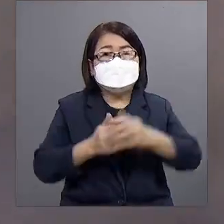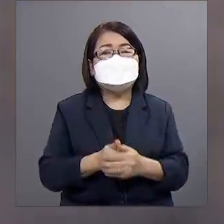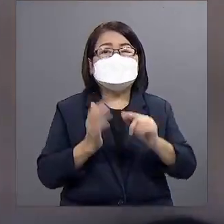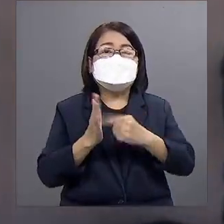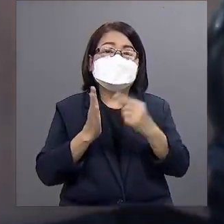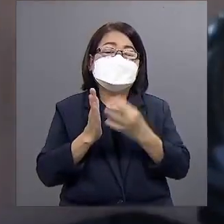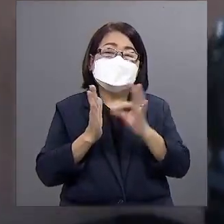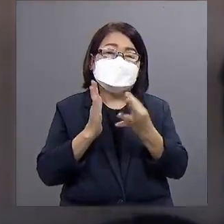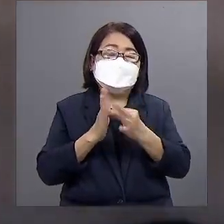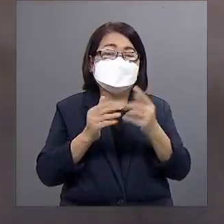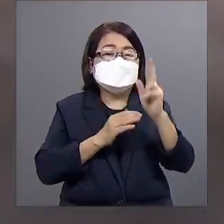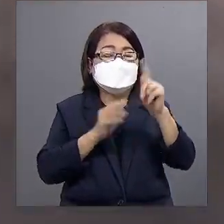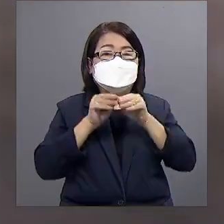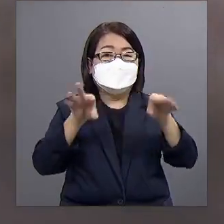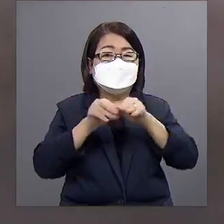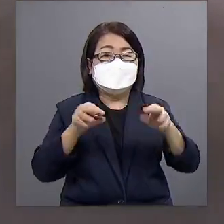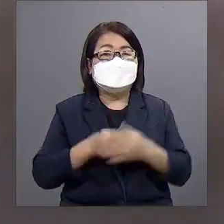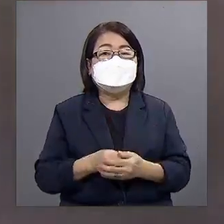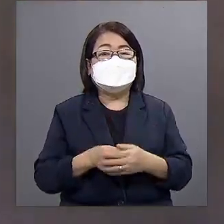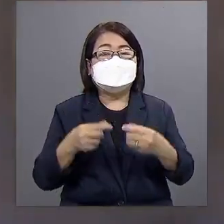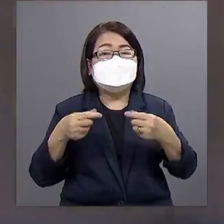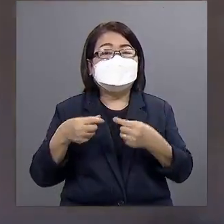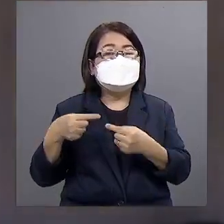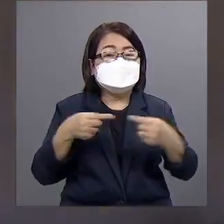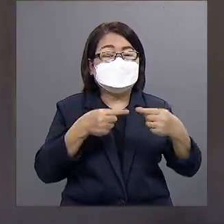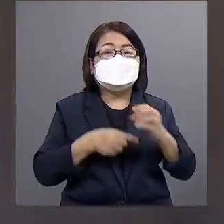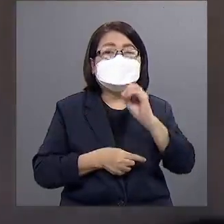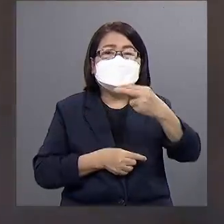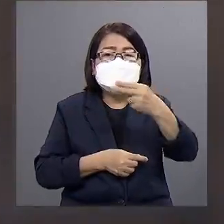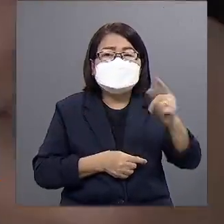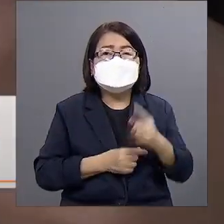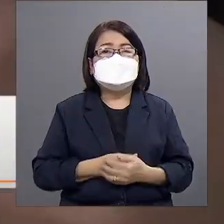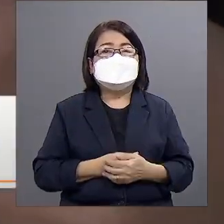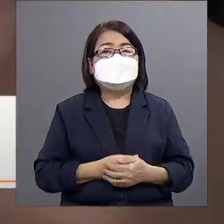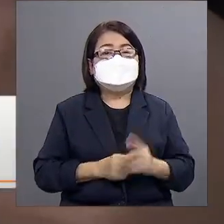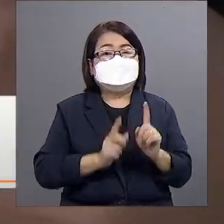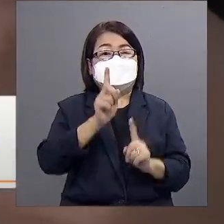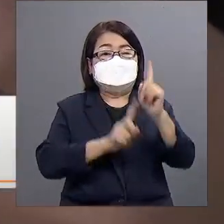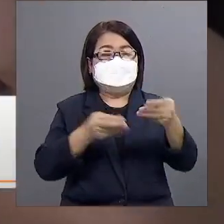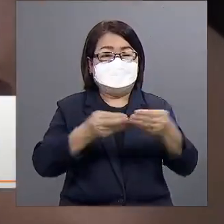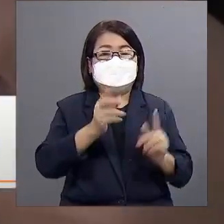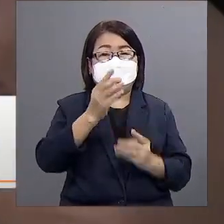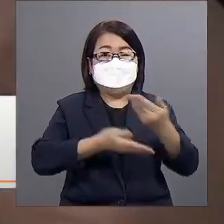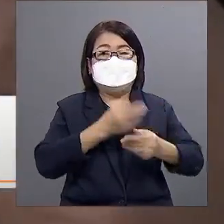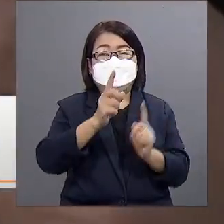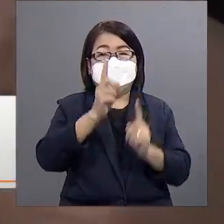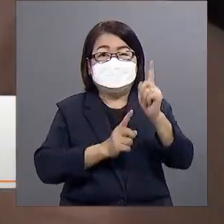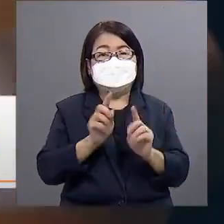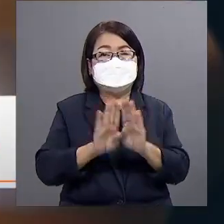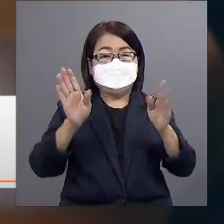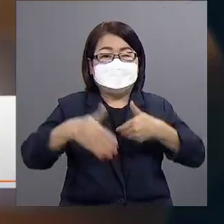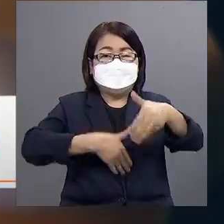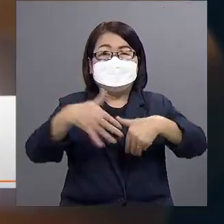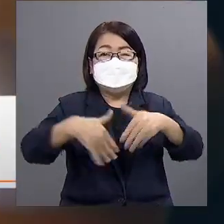เยอะมากล่าสุดมีการส่งข้อความว่าตลาดหลักทรัพย์แห่งประเทศไทยเปิดให้ประชาชนทั่วไปลงท